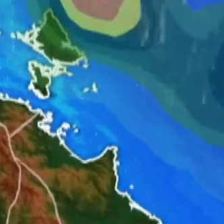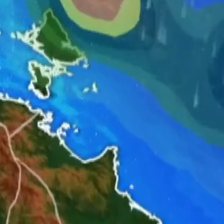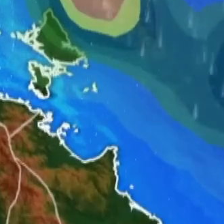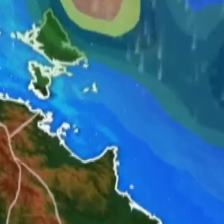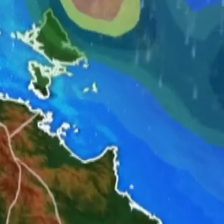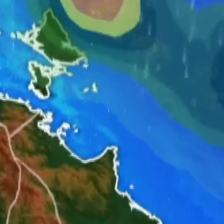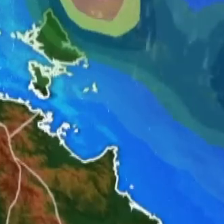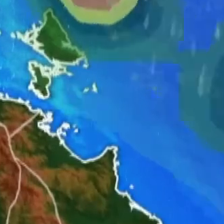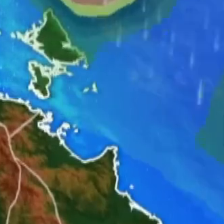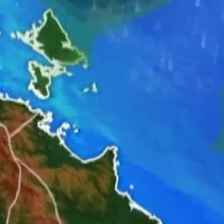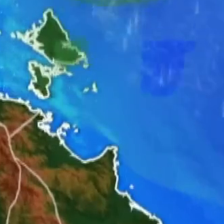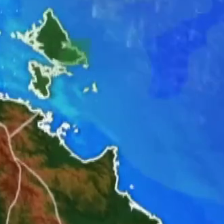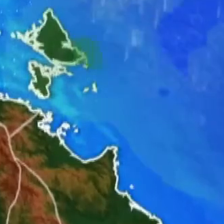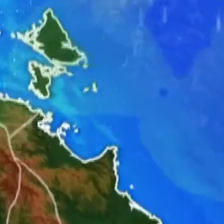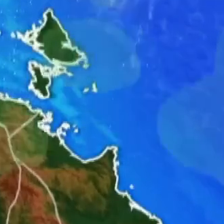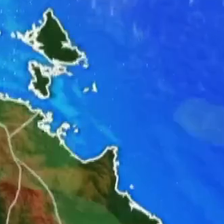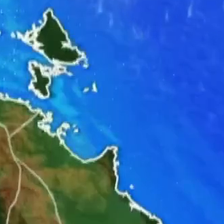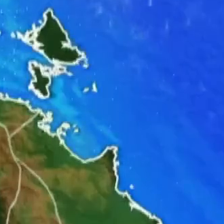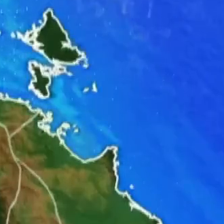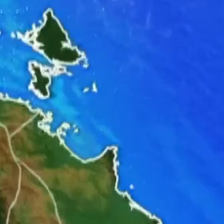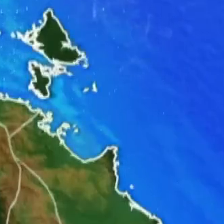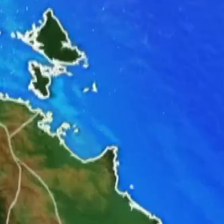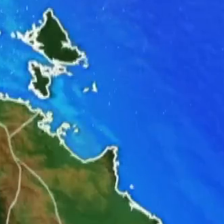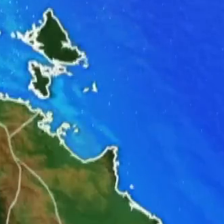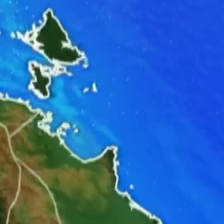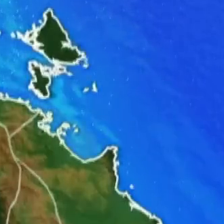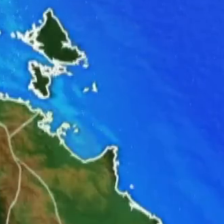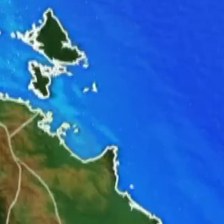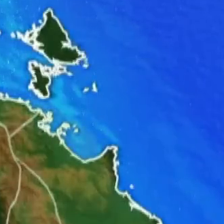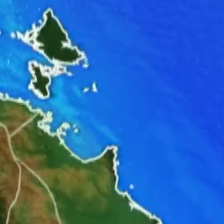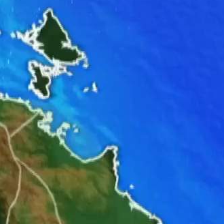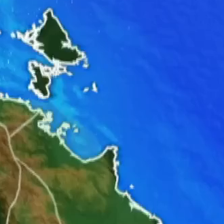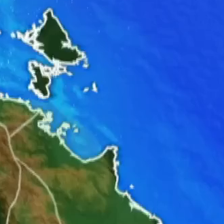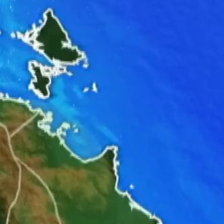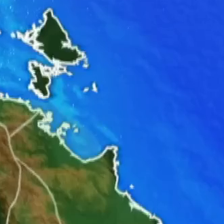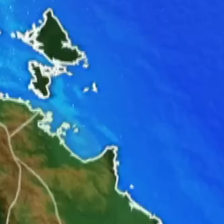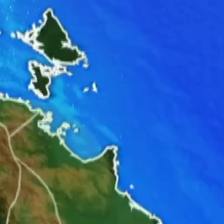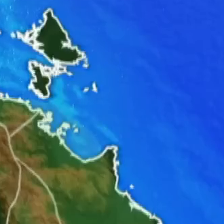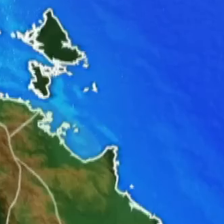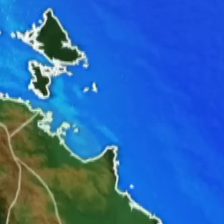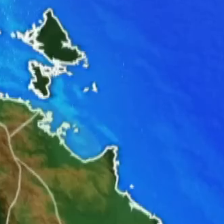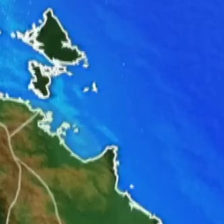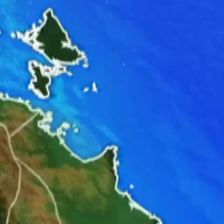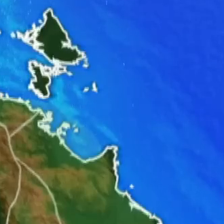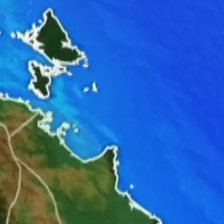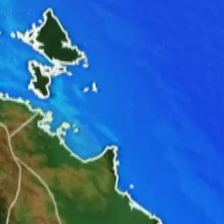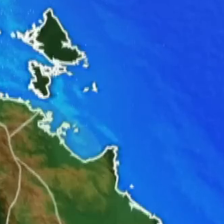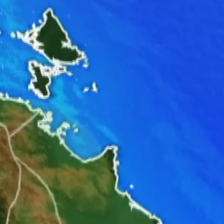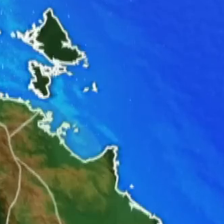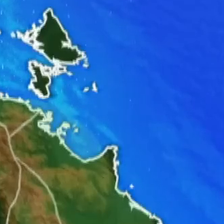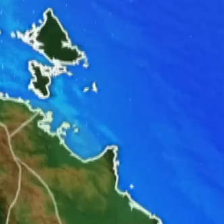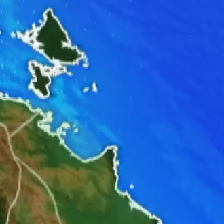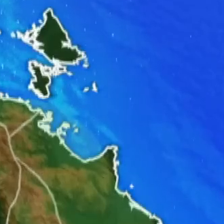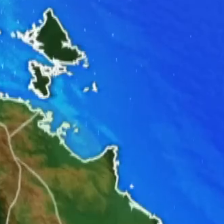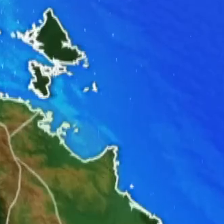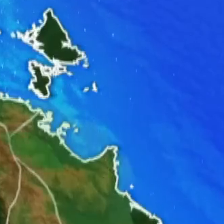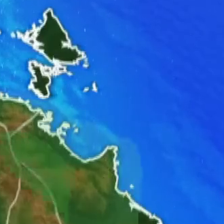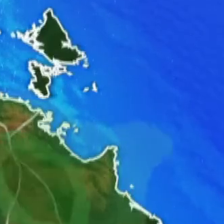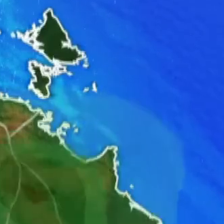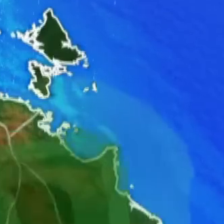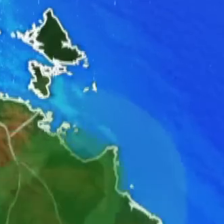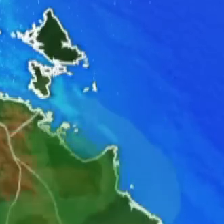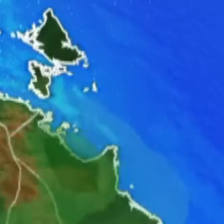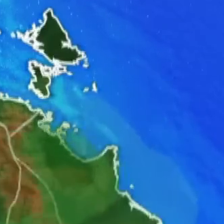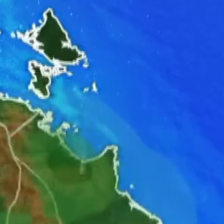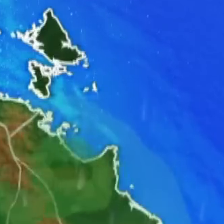mga pag-ulan. Sa tanghali, malalakas pa ang buhos ng ulan sa ilang bahagi ng Cebu, Negros, Guimaras at Panay Island. Bago lumubog